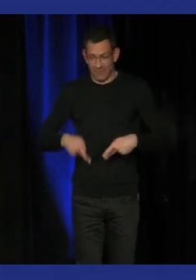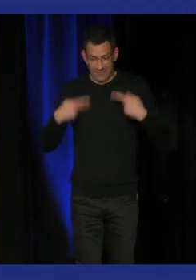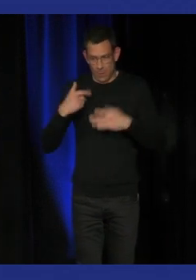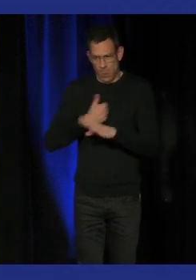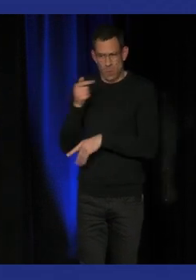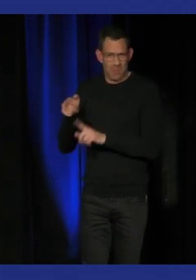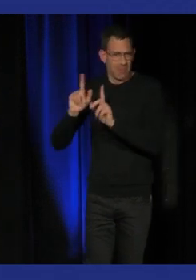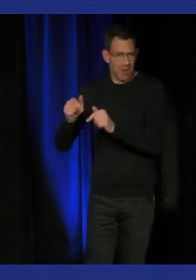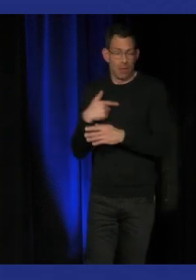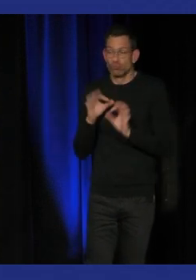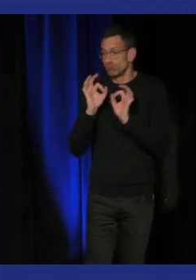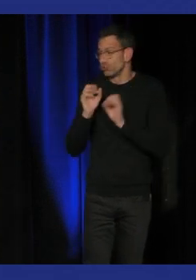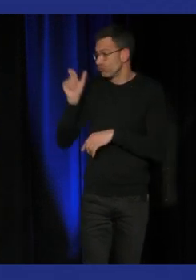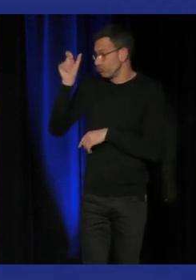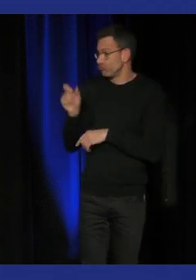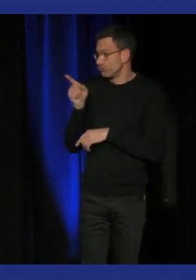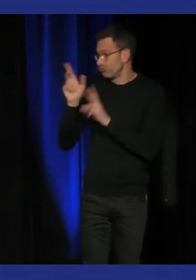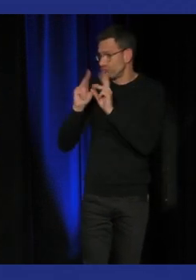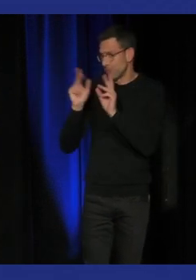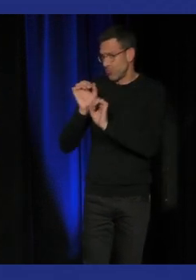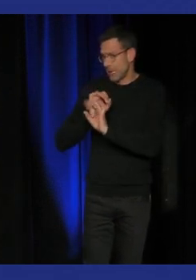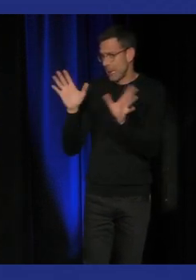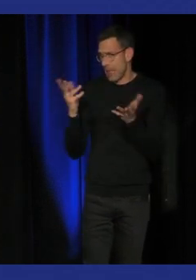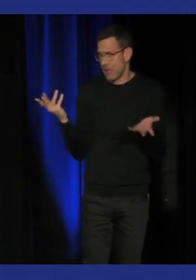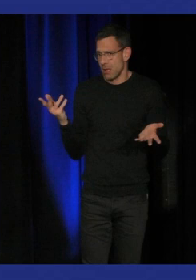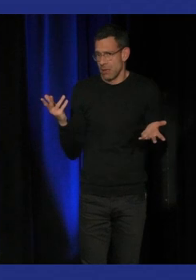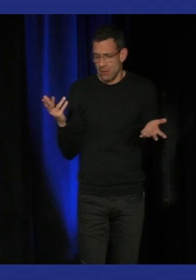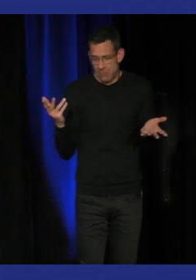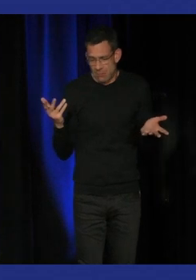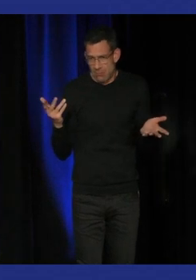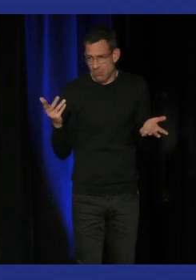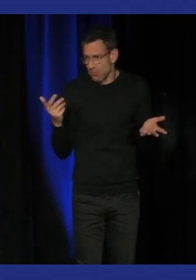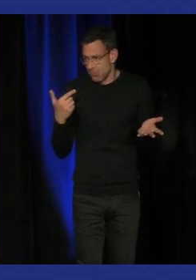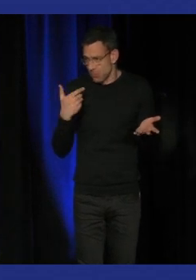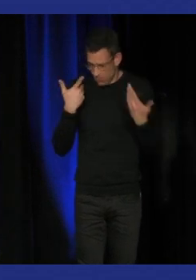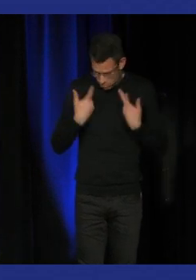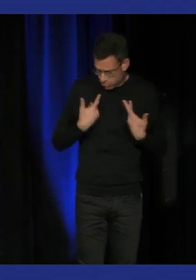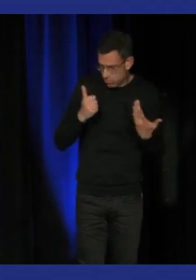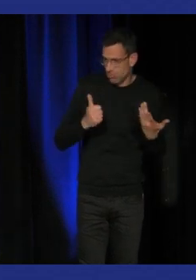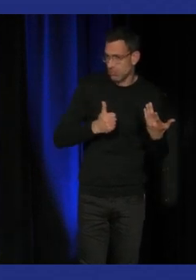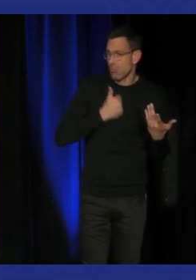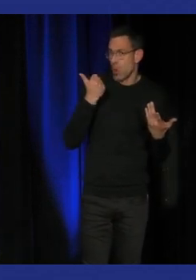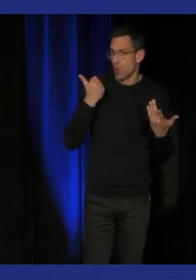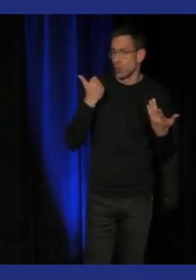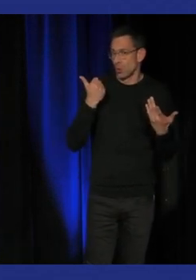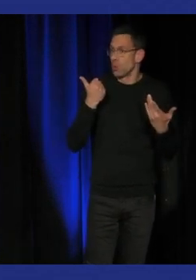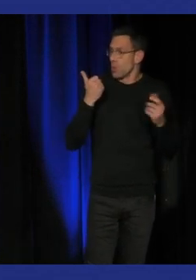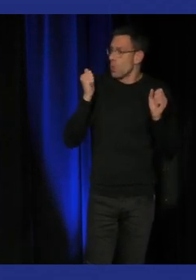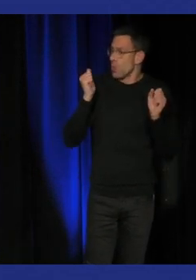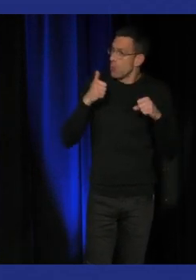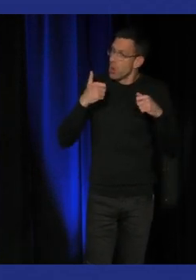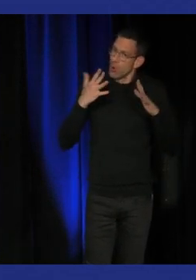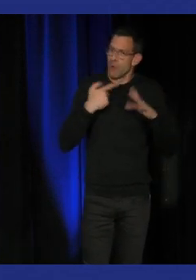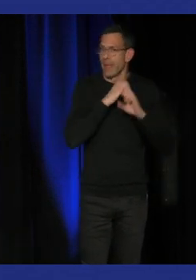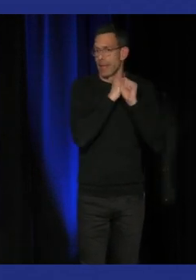pas revenir dessus, elle a très bien expliqué l'idée qu'on pouvait être autonome en étant dépendant de,